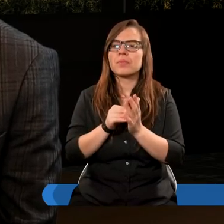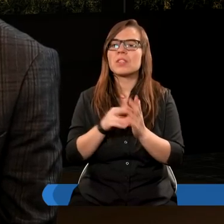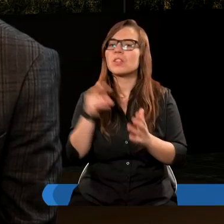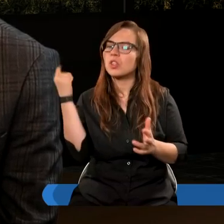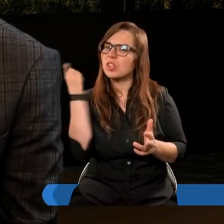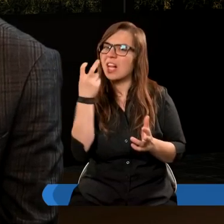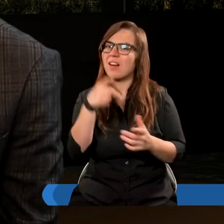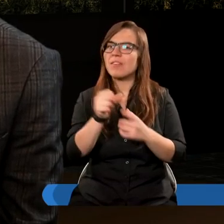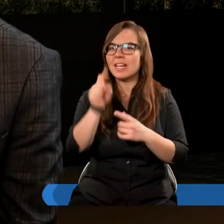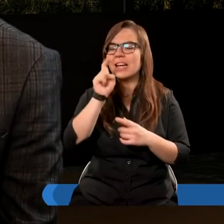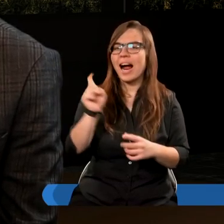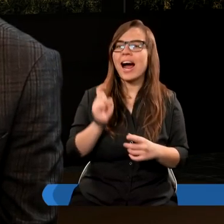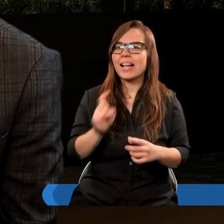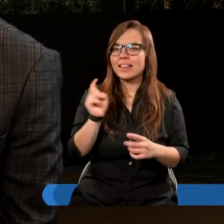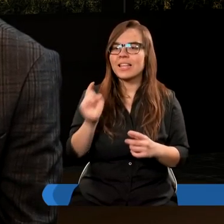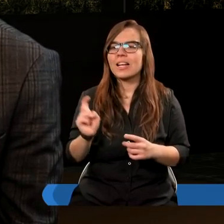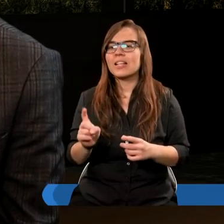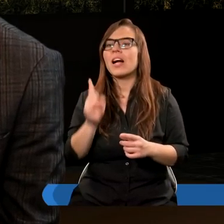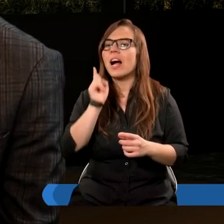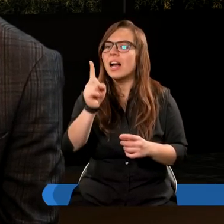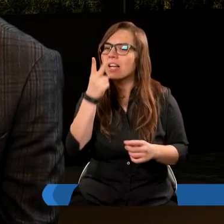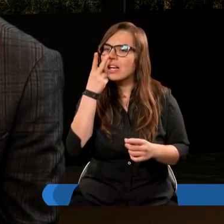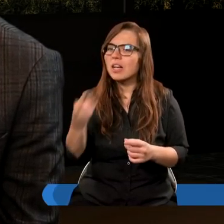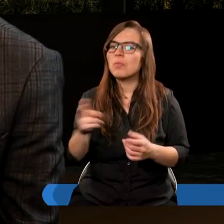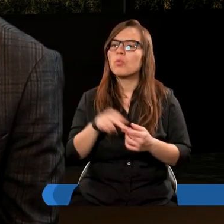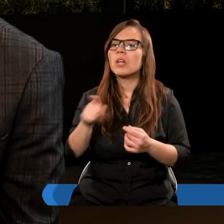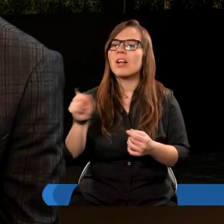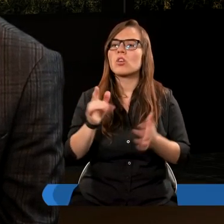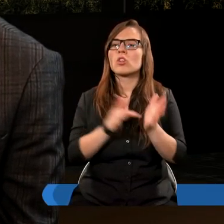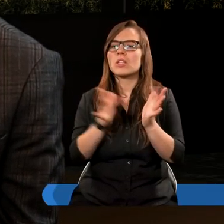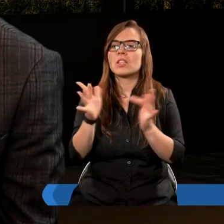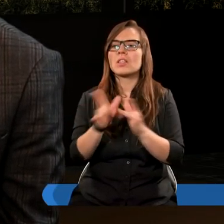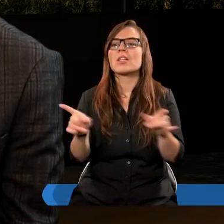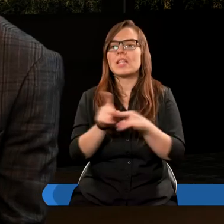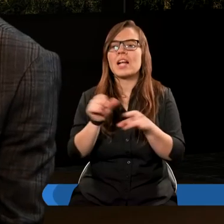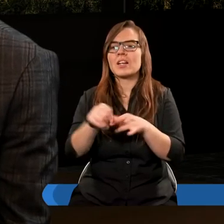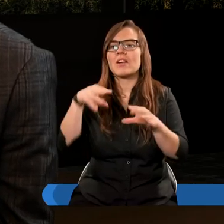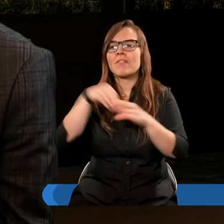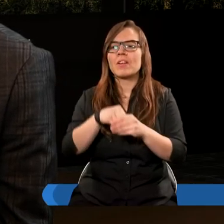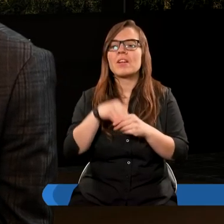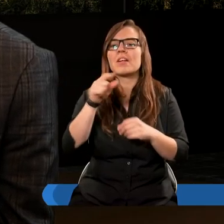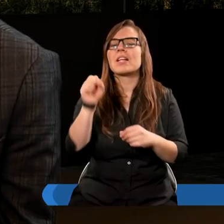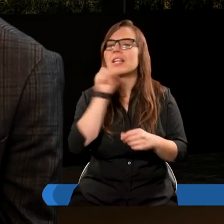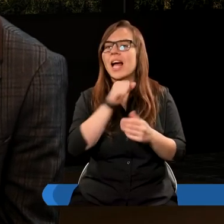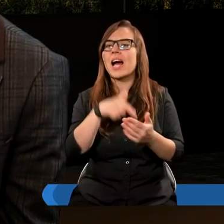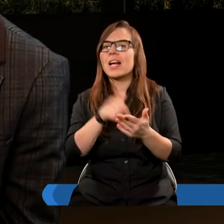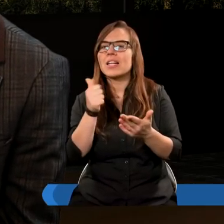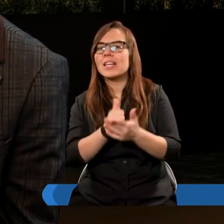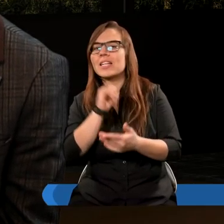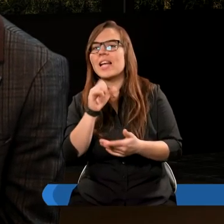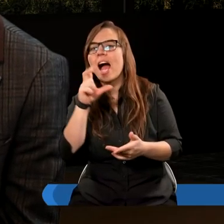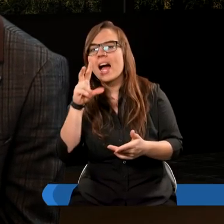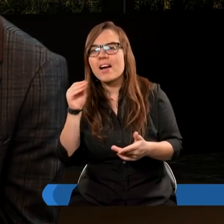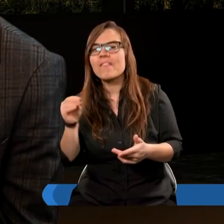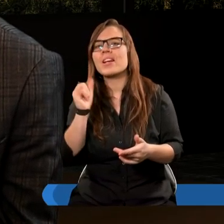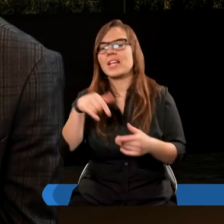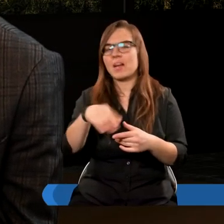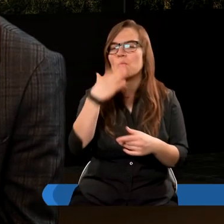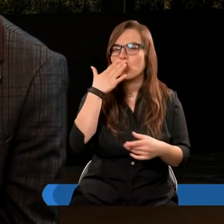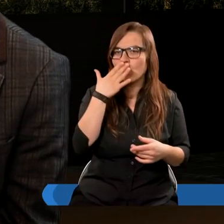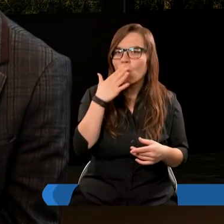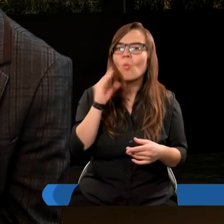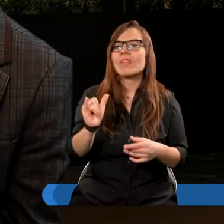Ciekawe jest to zagadnienie, ale spójrzmy na to właśnie, że Jezus jest też tym starotestamentowym Jachwę, jak sam o sobie mówi,